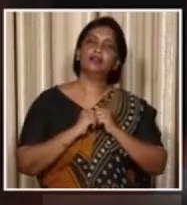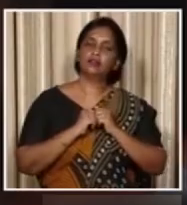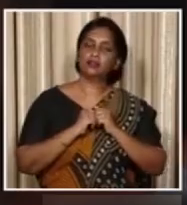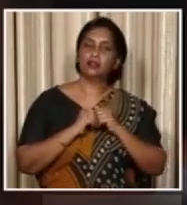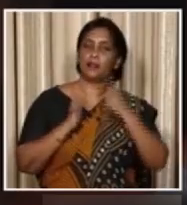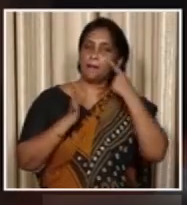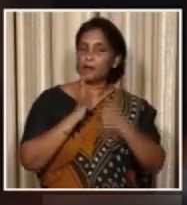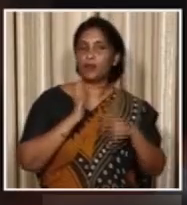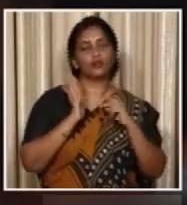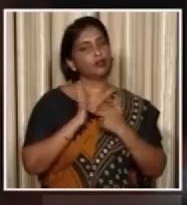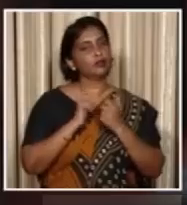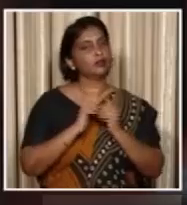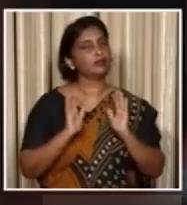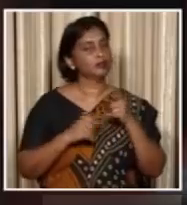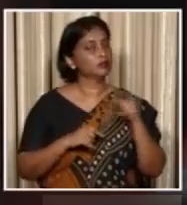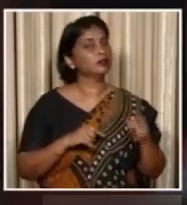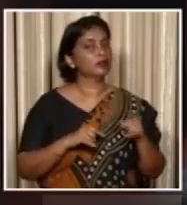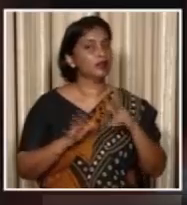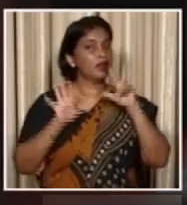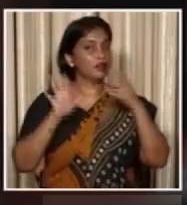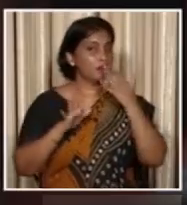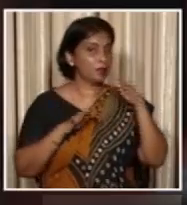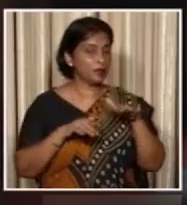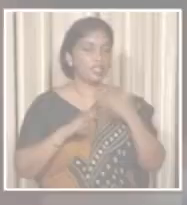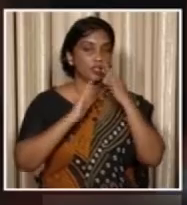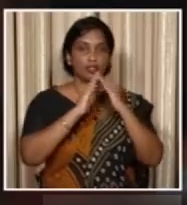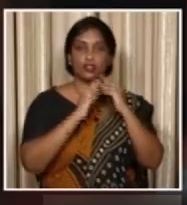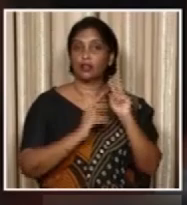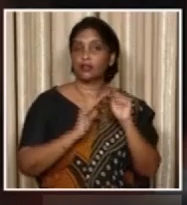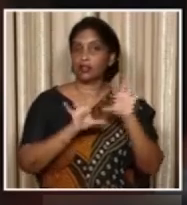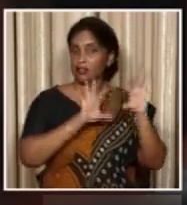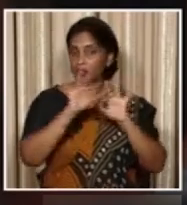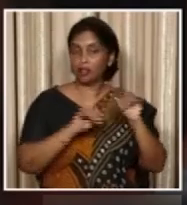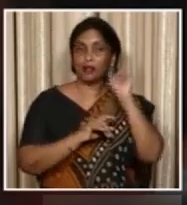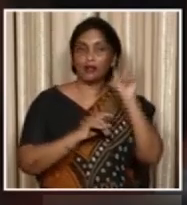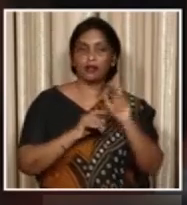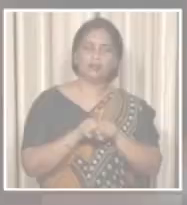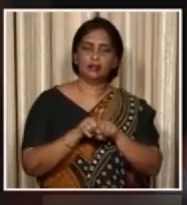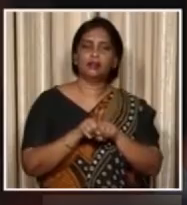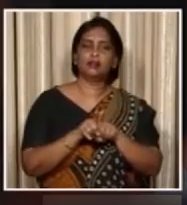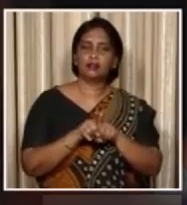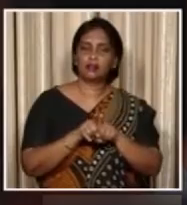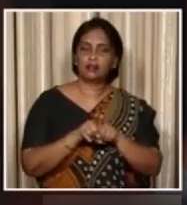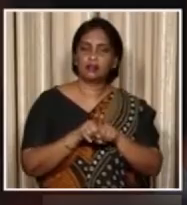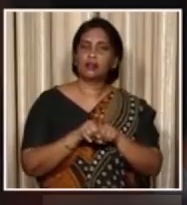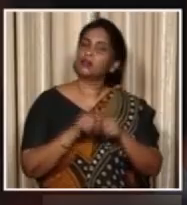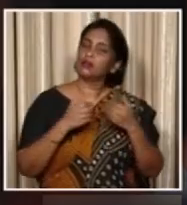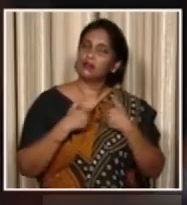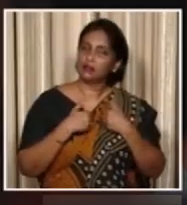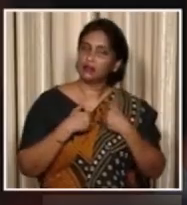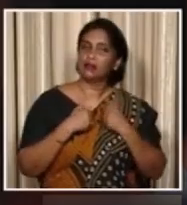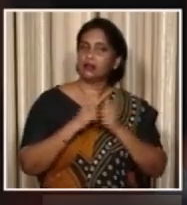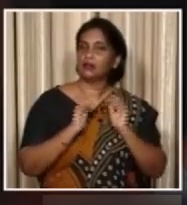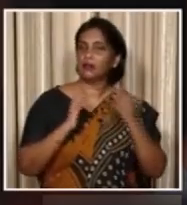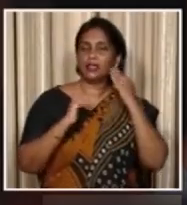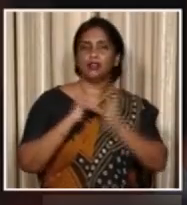පයිලට් වැඩසටහනක් ආරම්භ කරා 8 වසර පාසල් 20ක් තෝරගෙන විෂය නිර්දේශයේ විෂයක් හැටියට අපි ඒක ආරම්භ කළා